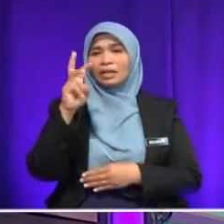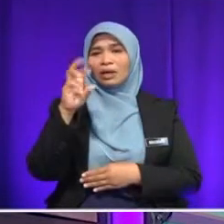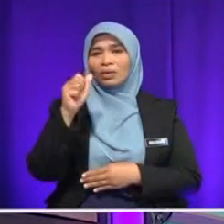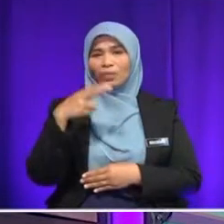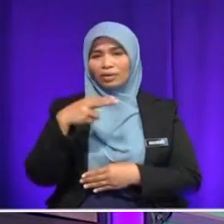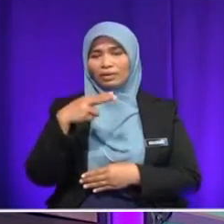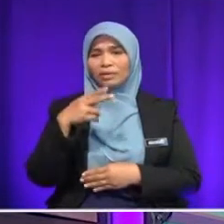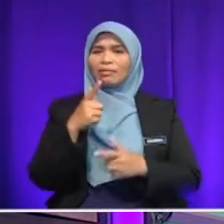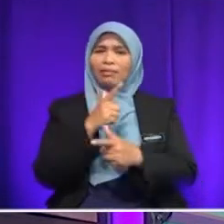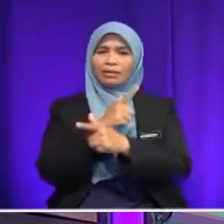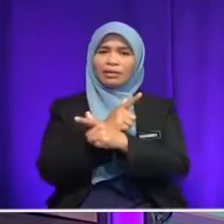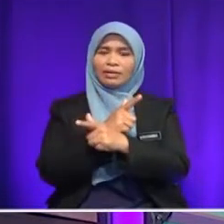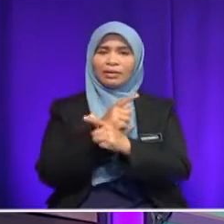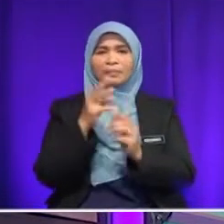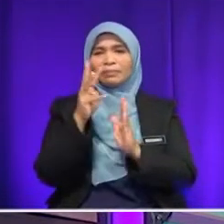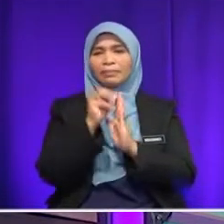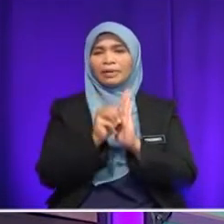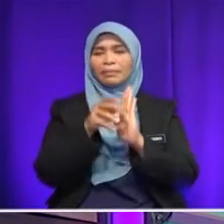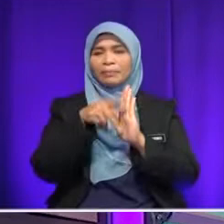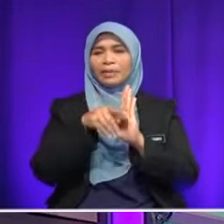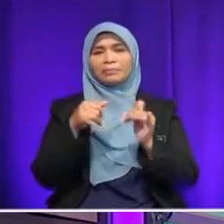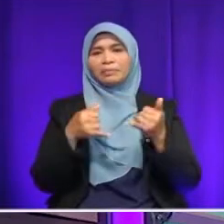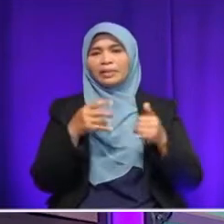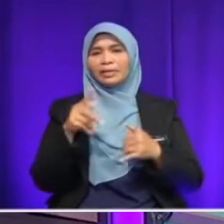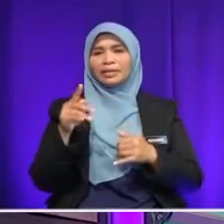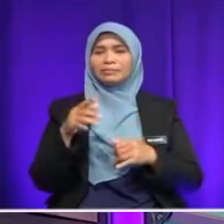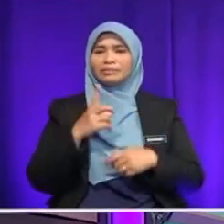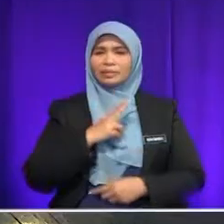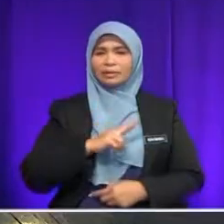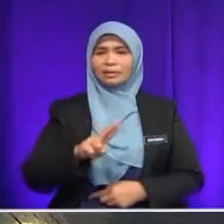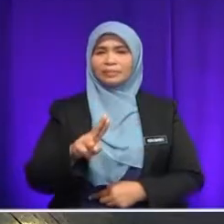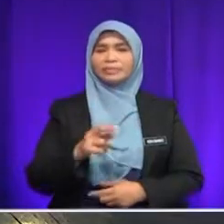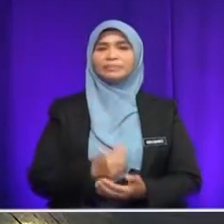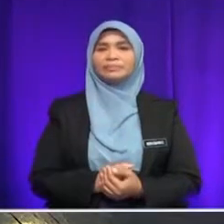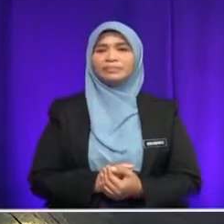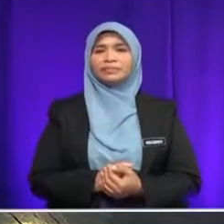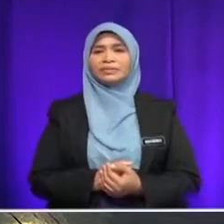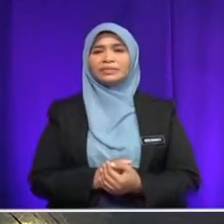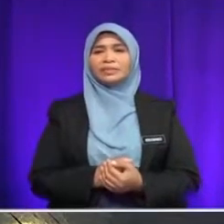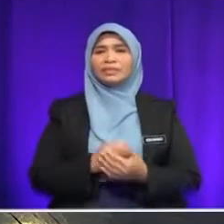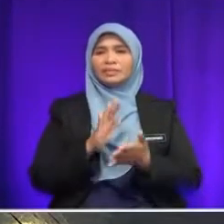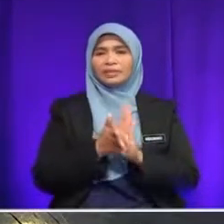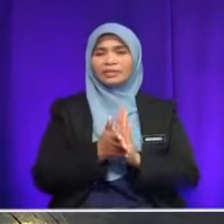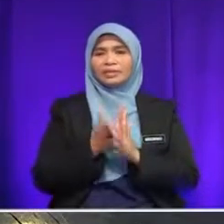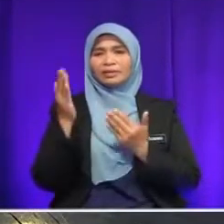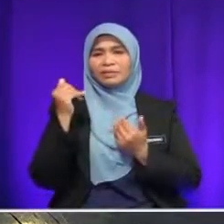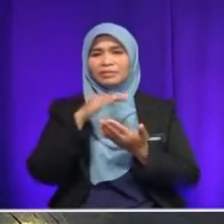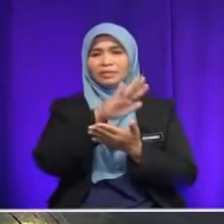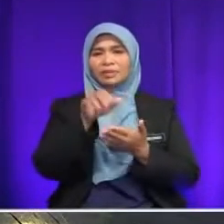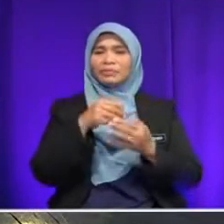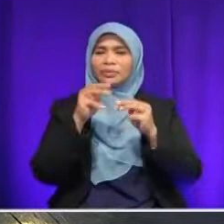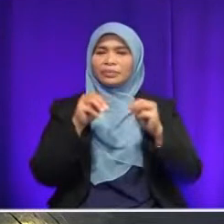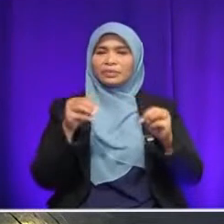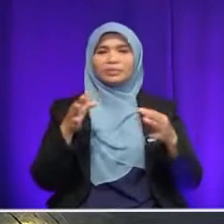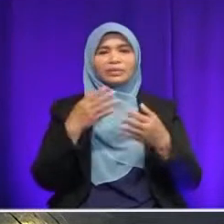larangan mempersendakan agama. Baiklah Ustazah, saya rasa murid-murid kita pun dah bersedia untuk memulakan kelas pada hari ini.